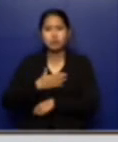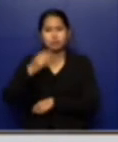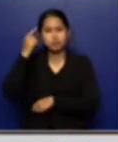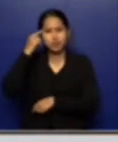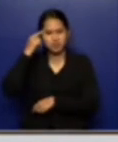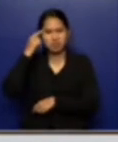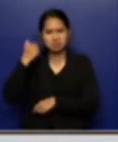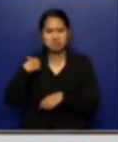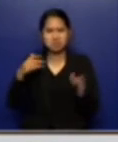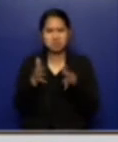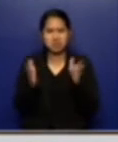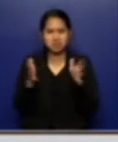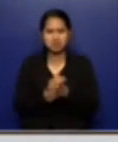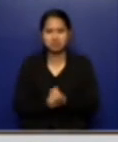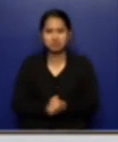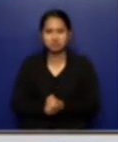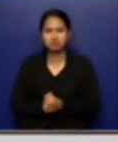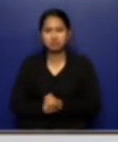ยฮะ